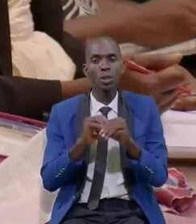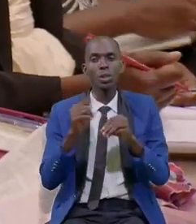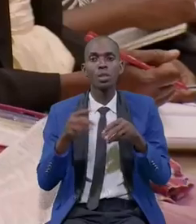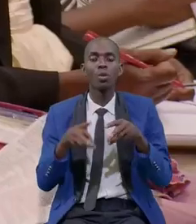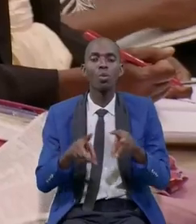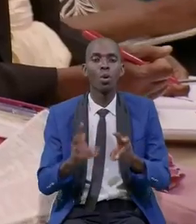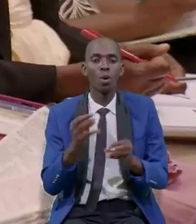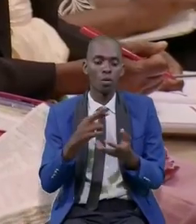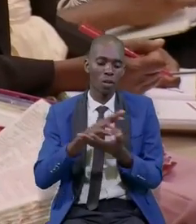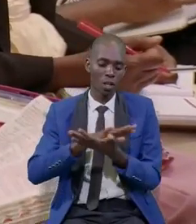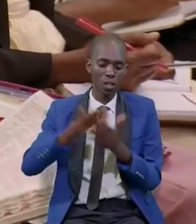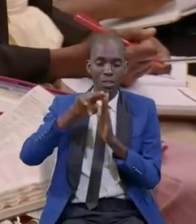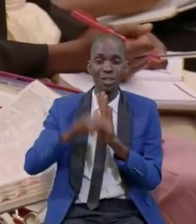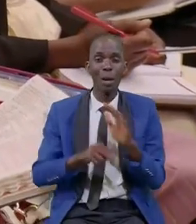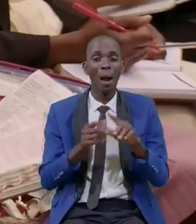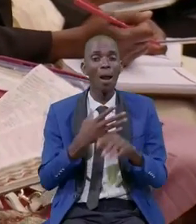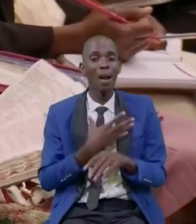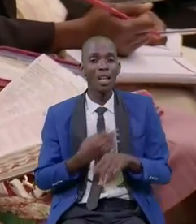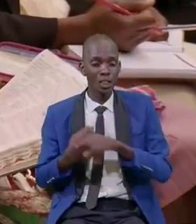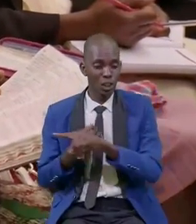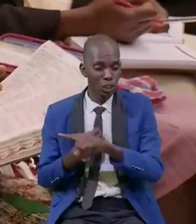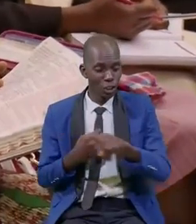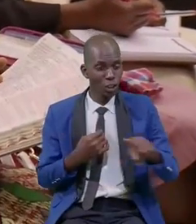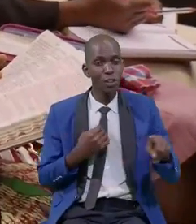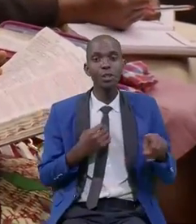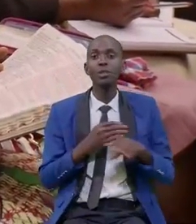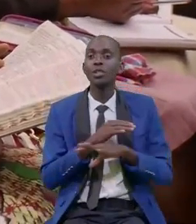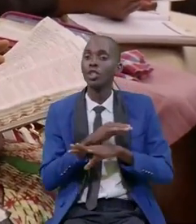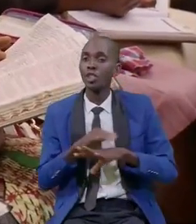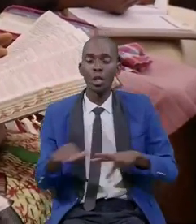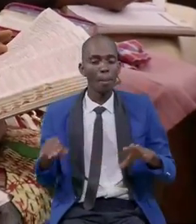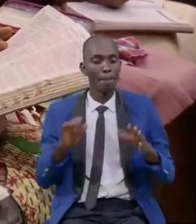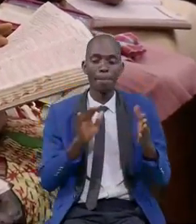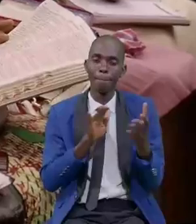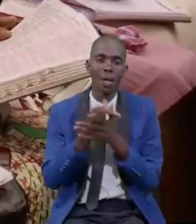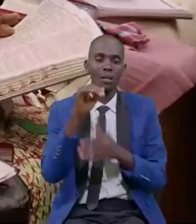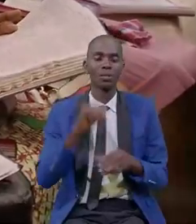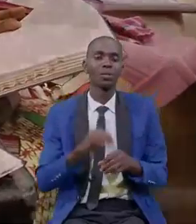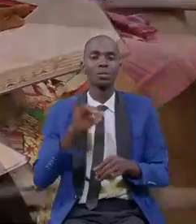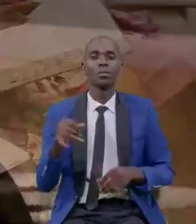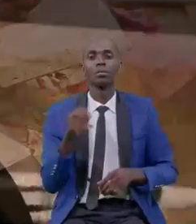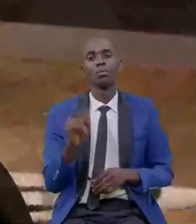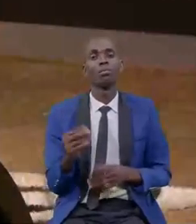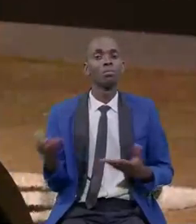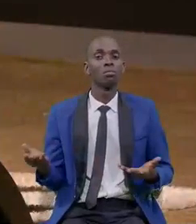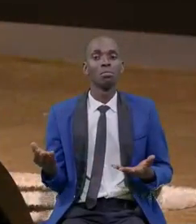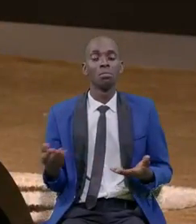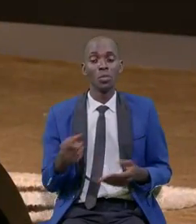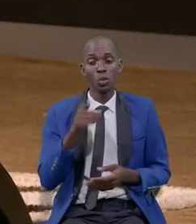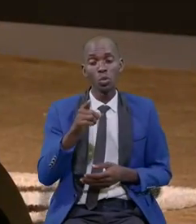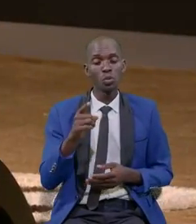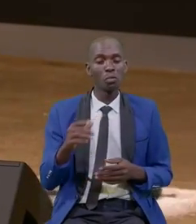la justice et vous n'avez pas cru en lui. Les